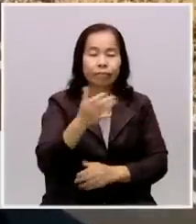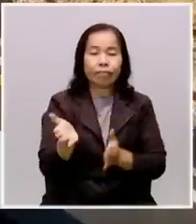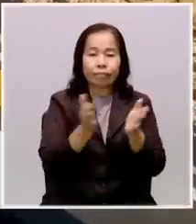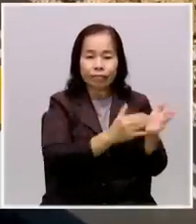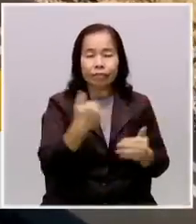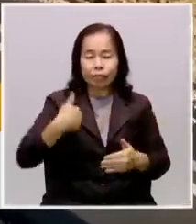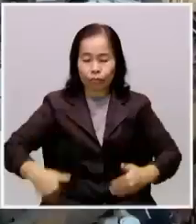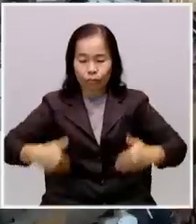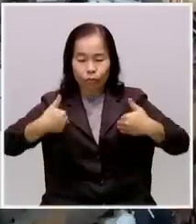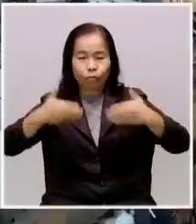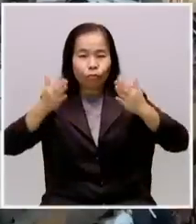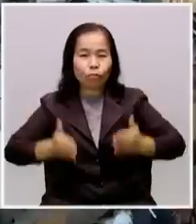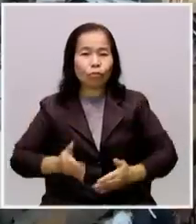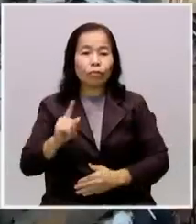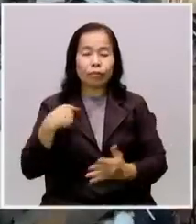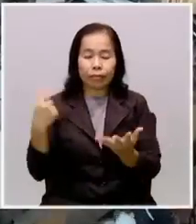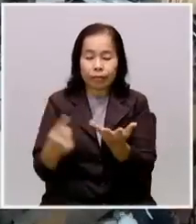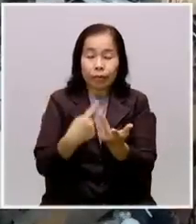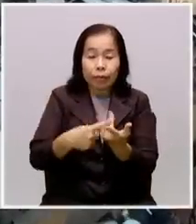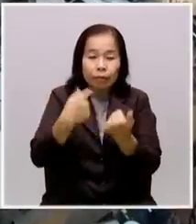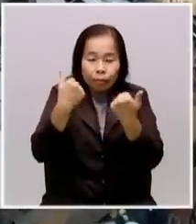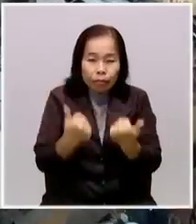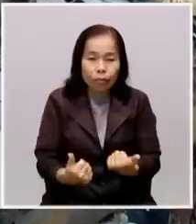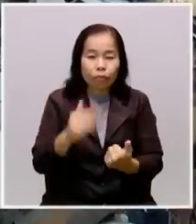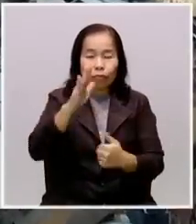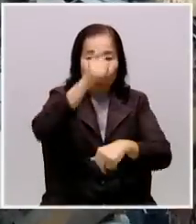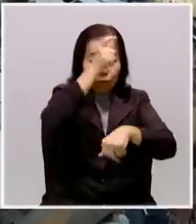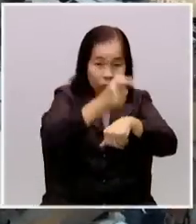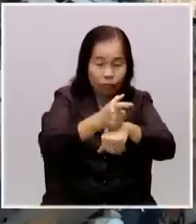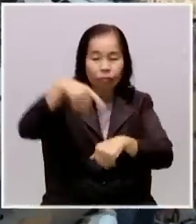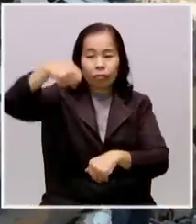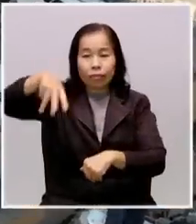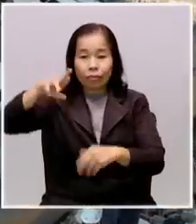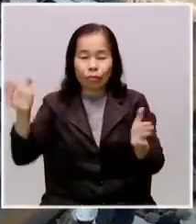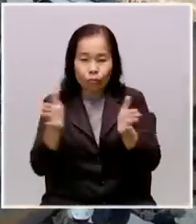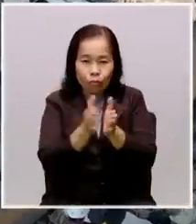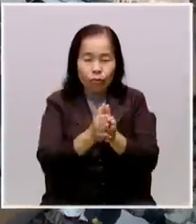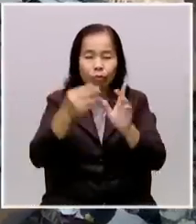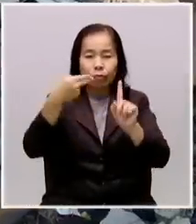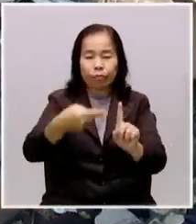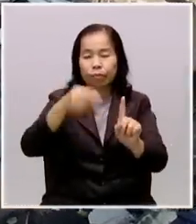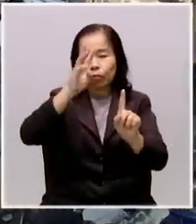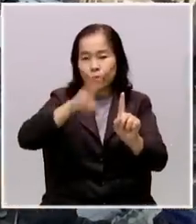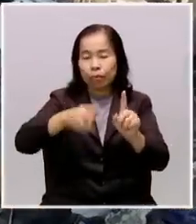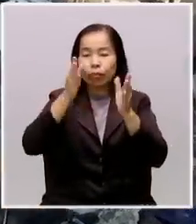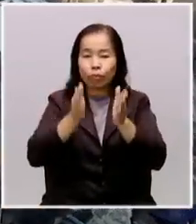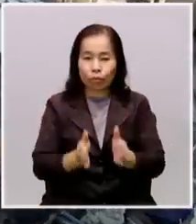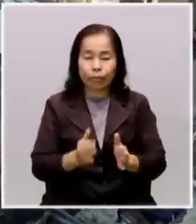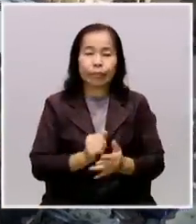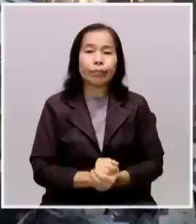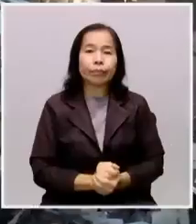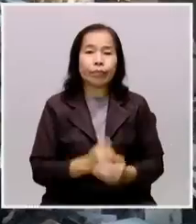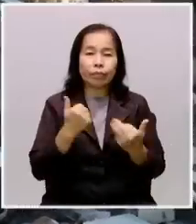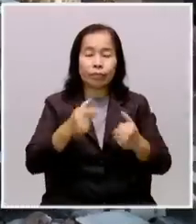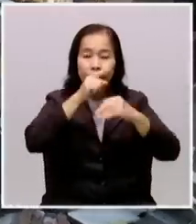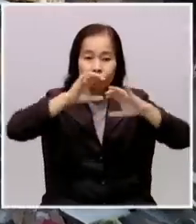ชีวิตของผู้คนกันบ้างนะครับยอดผู้เสียชีวิตล่าสุดในตุรกีและซีเรียทะลุ 16,000คนแล้วครับคุณผู้ชมครับ